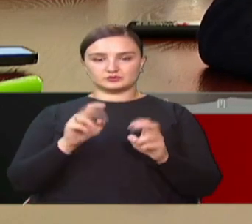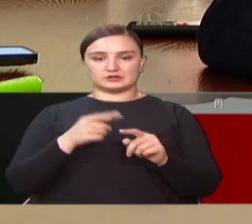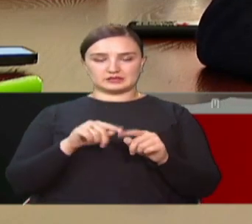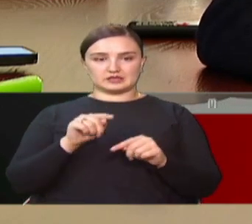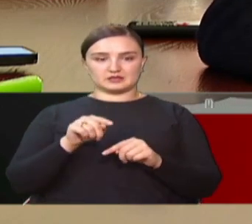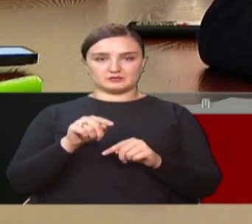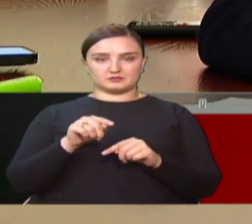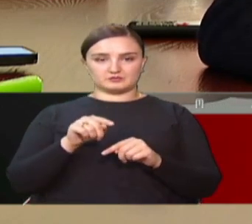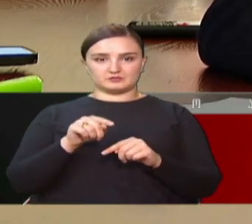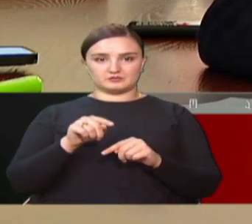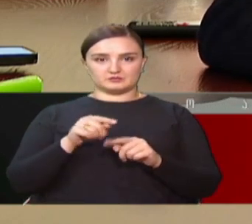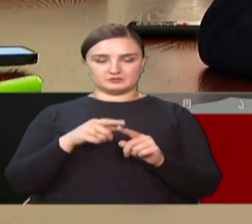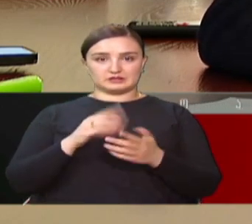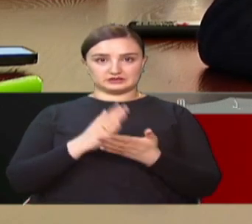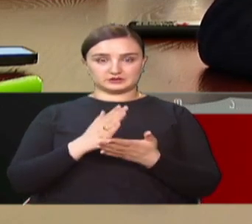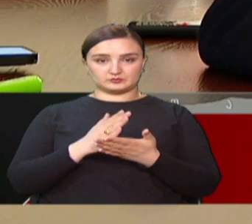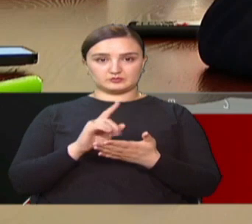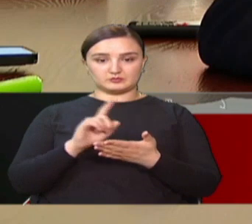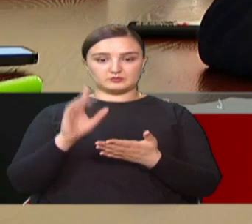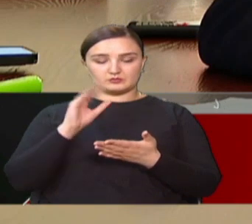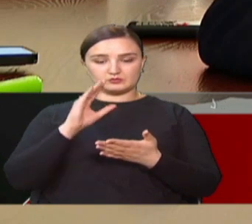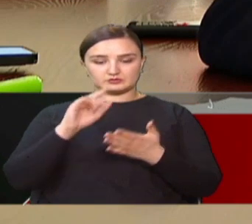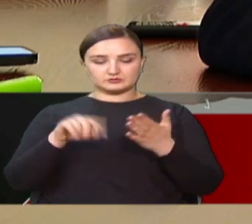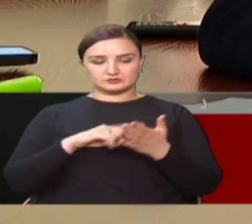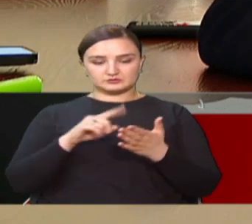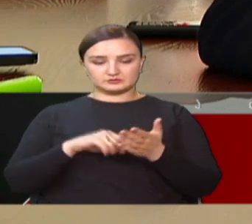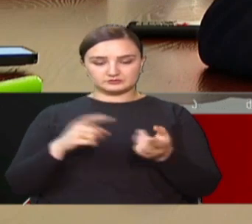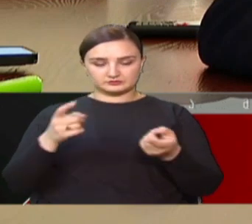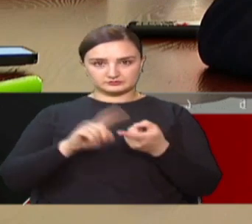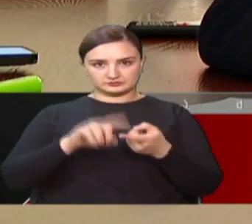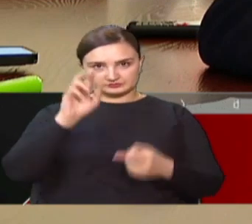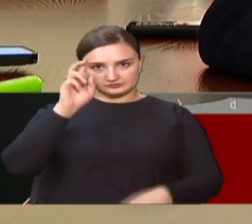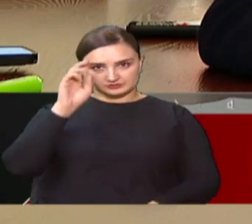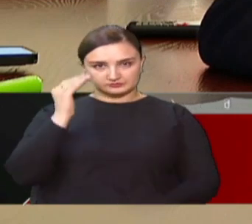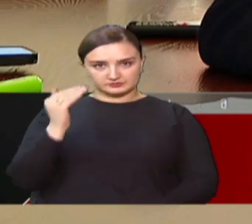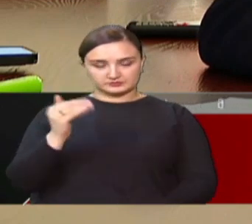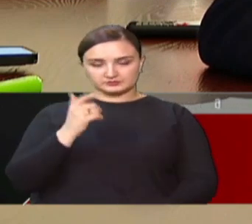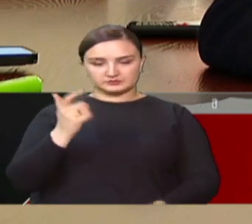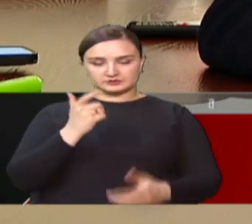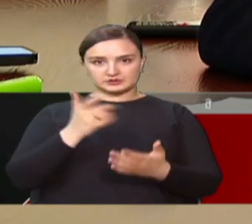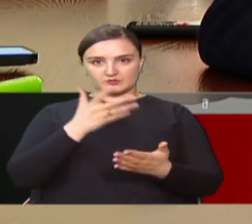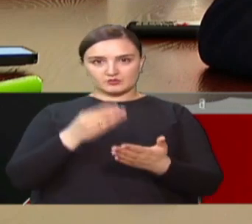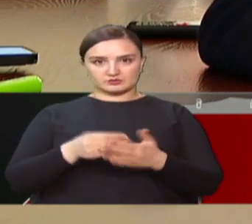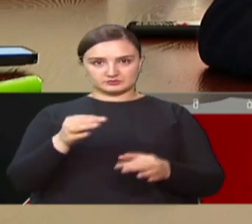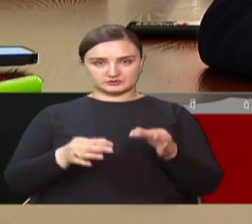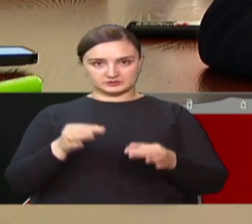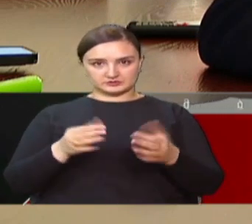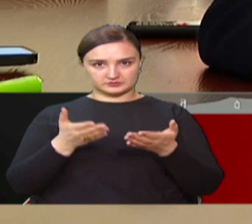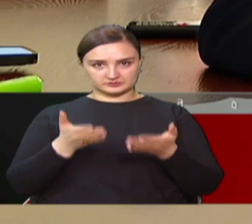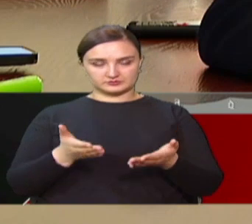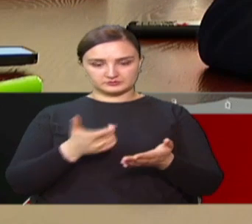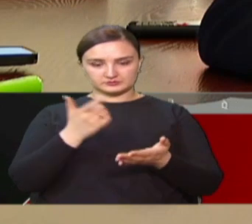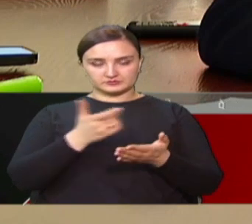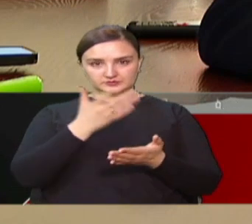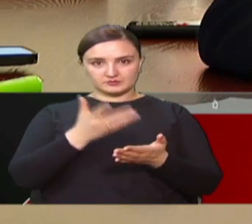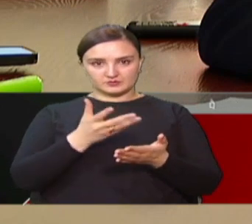ხერხების მჭიდში არსებობს, მაგრამ როდესაც საკითხი შეეხება სახელმწიფოებრიობას, დამოუკიდებელ სასამართლოს,